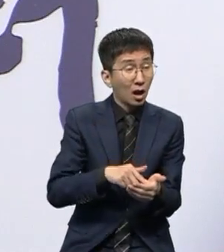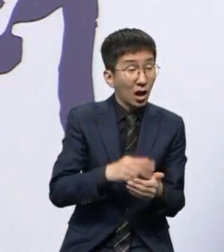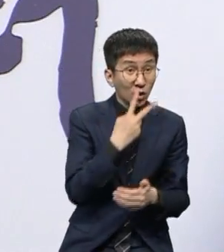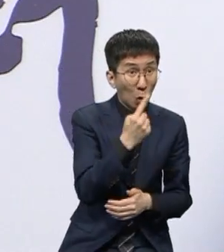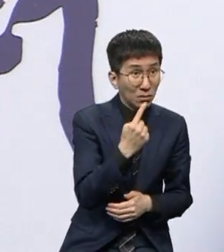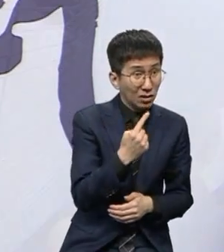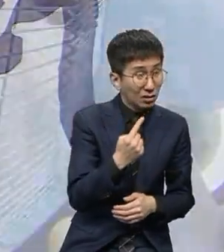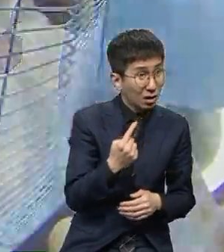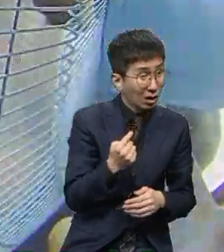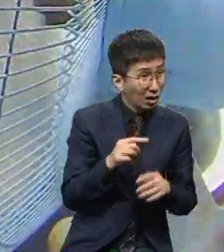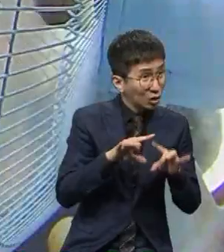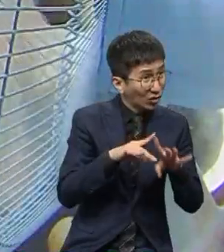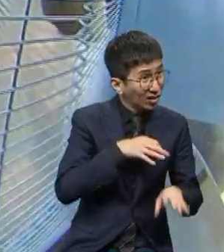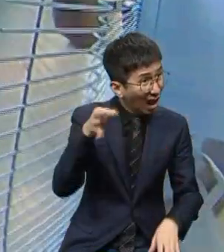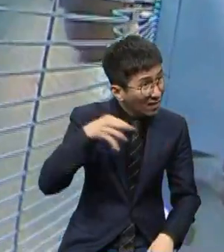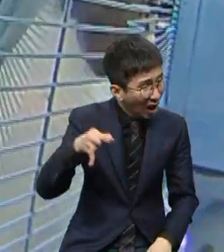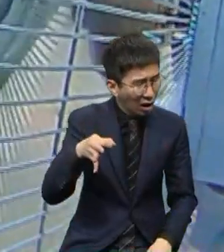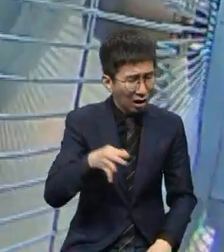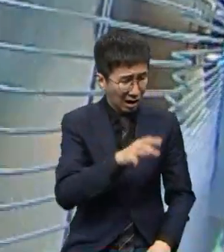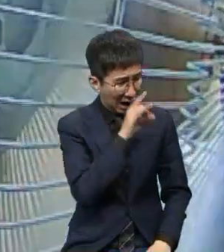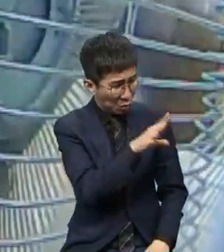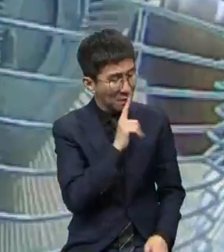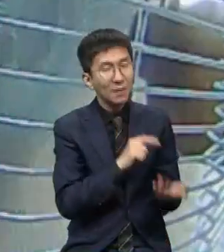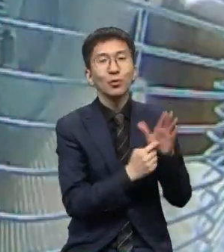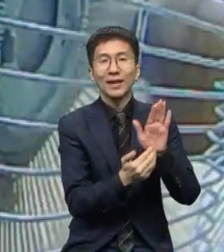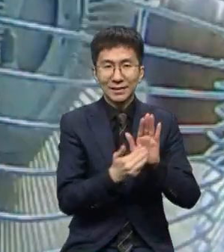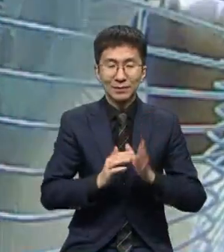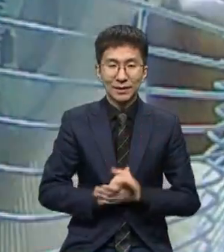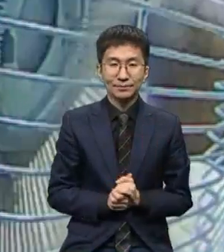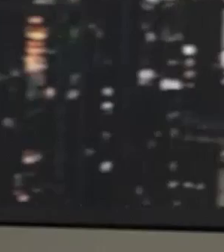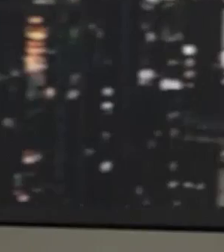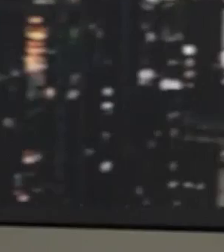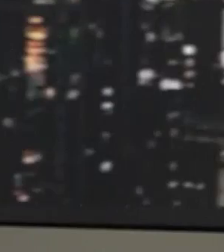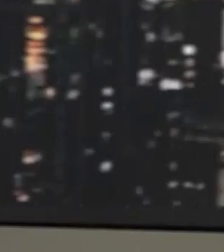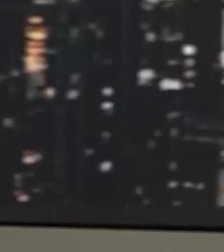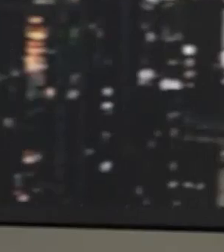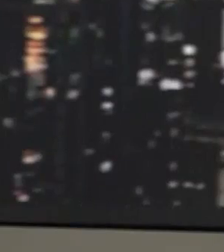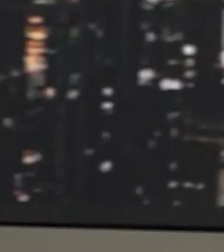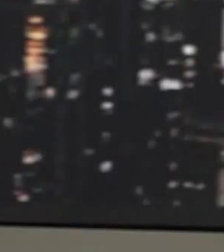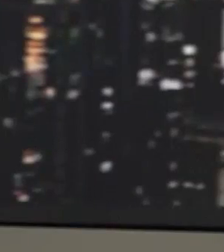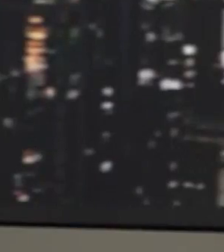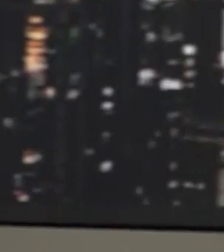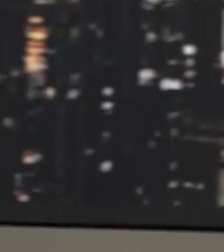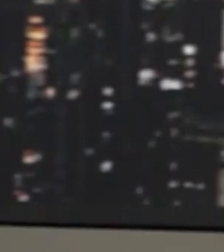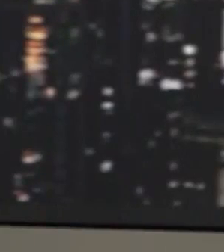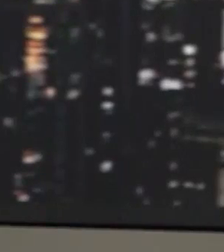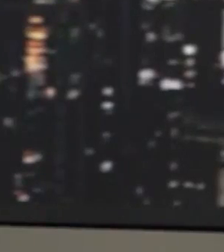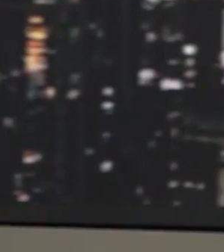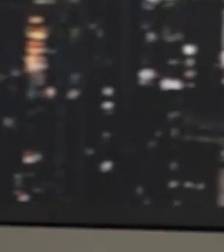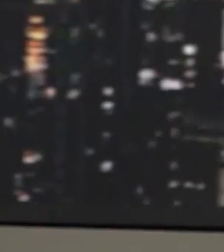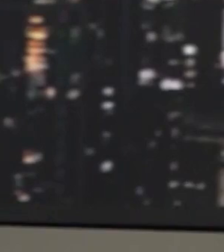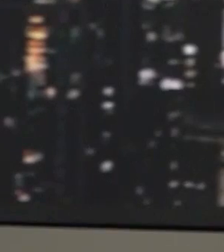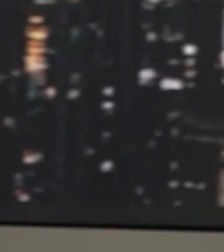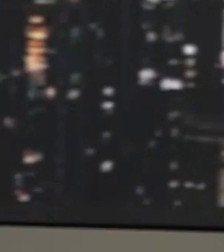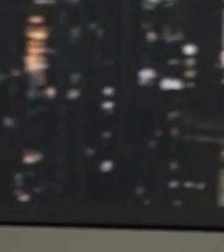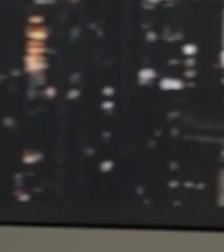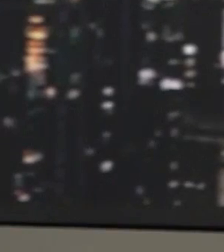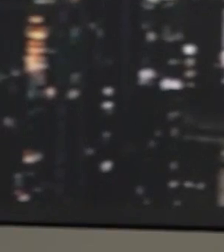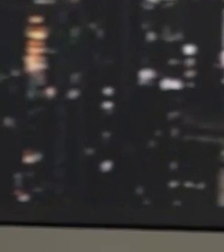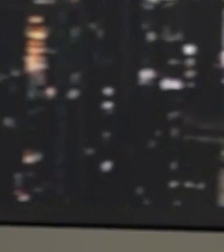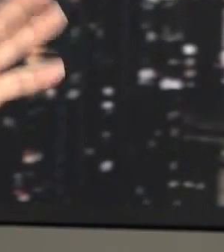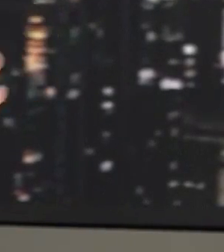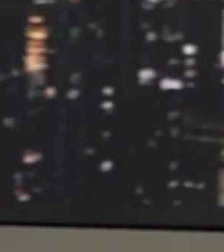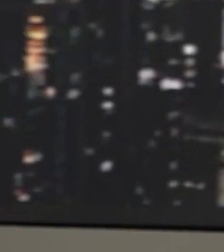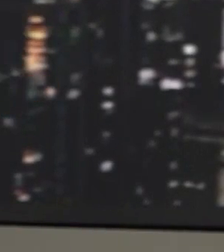비판했습니다 tjb 김철진 입니다 안녕하십니까 생겨납니다 더 많은 뉴스와 라이브 이벤트를 보고